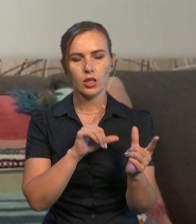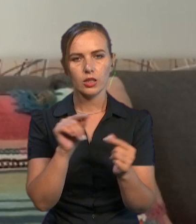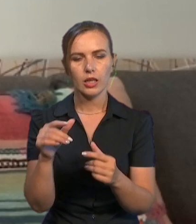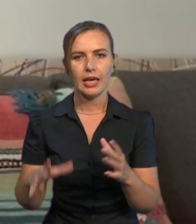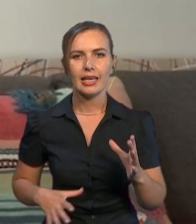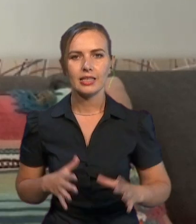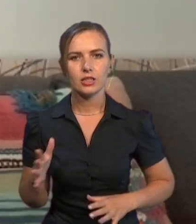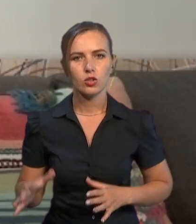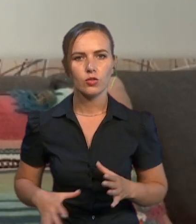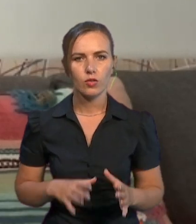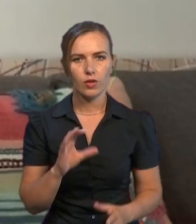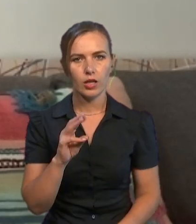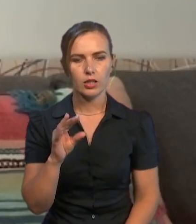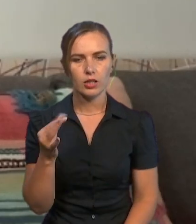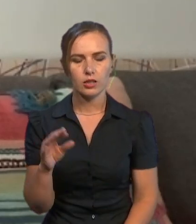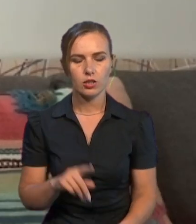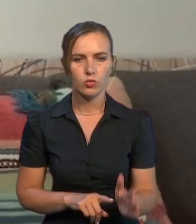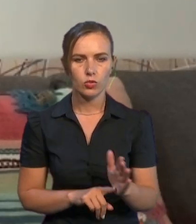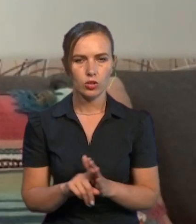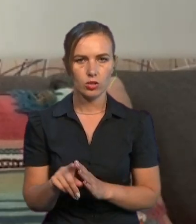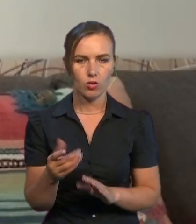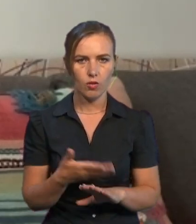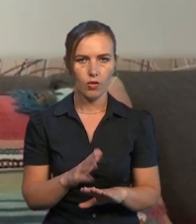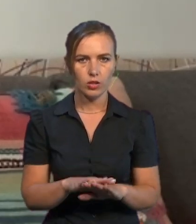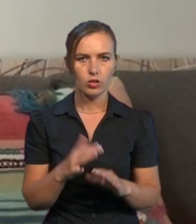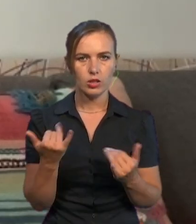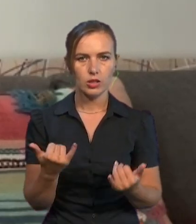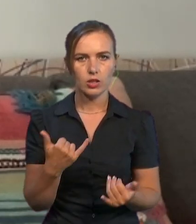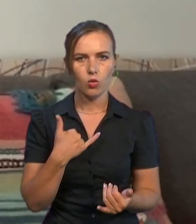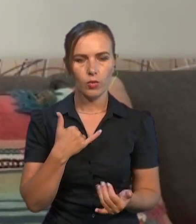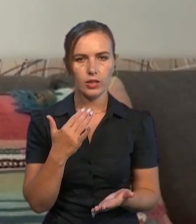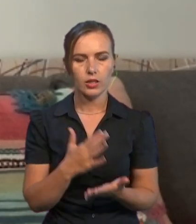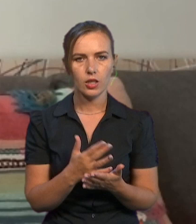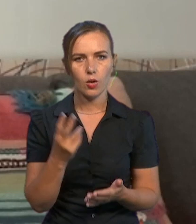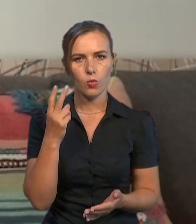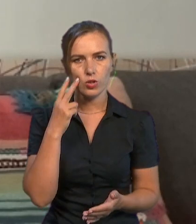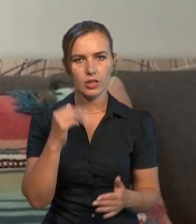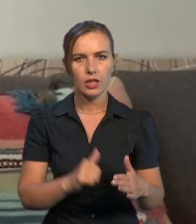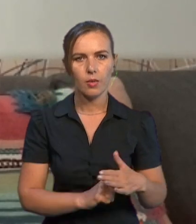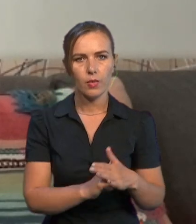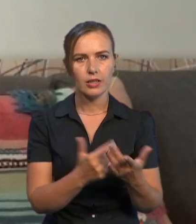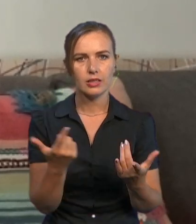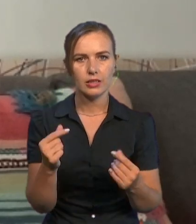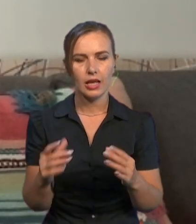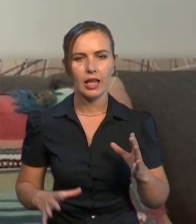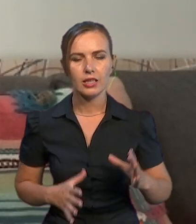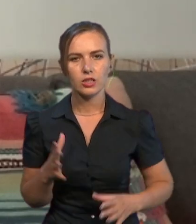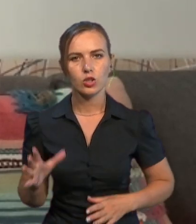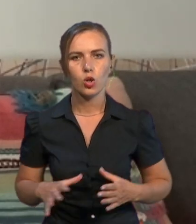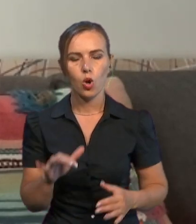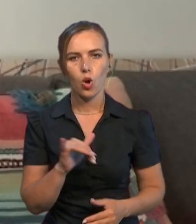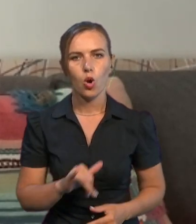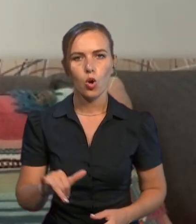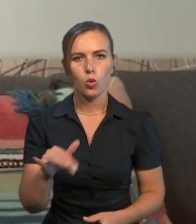тренуватися. Спочатку було важко, але зараз в мене є постійна база, де я тренуюся, куди